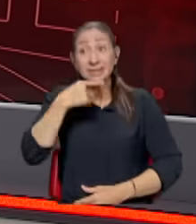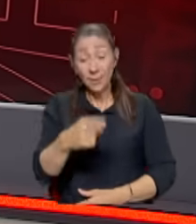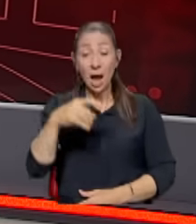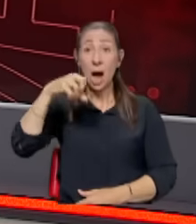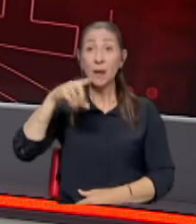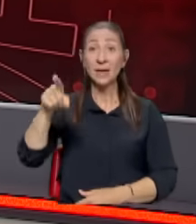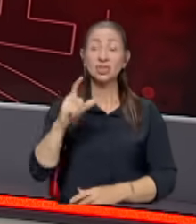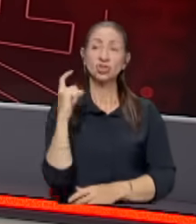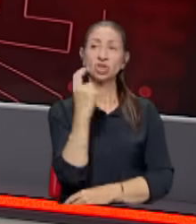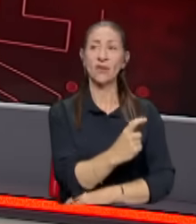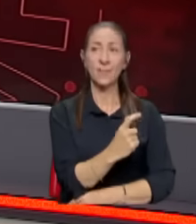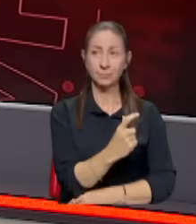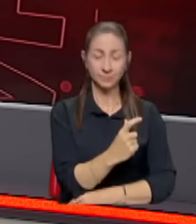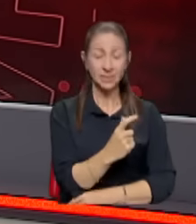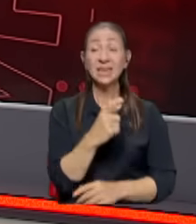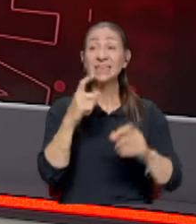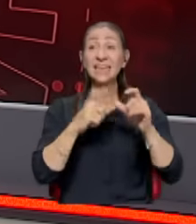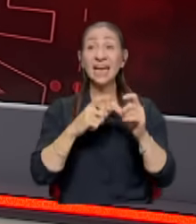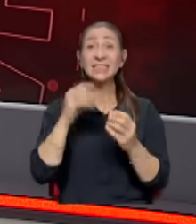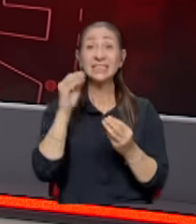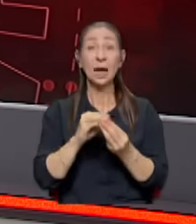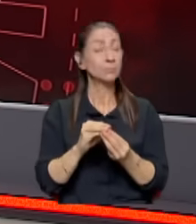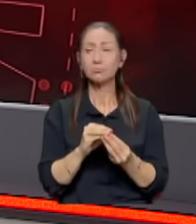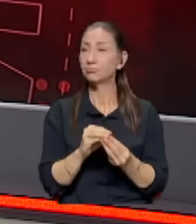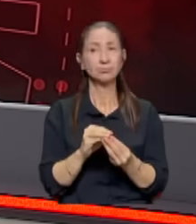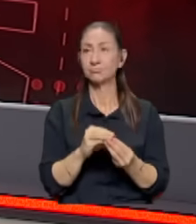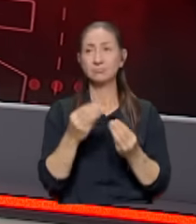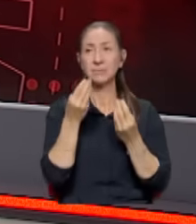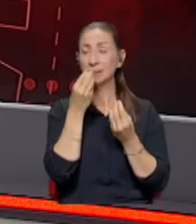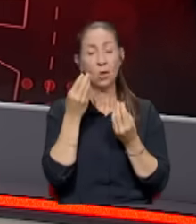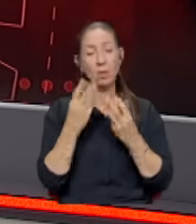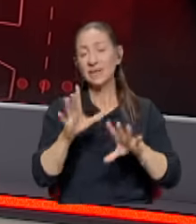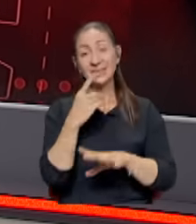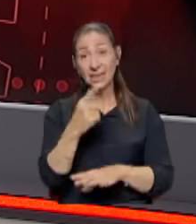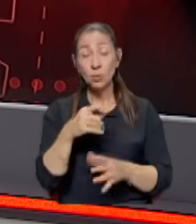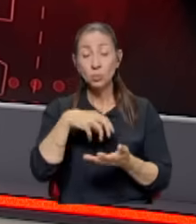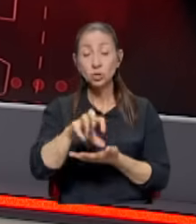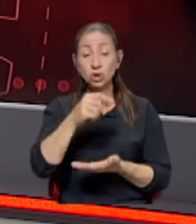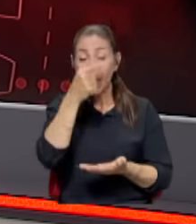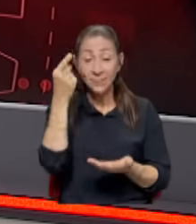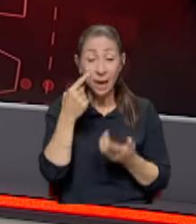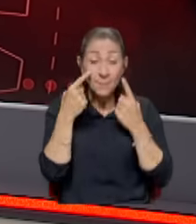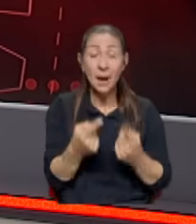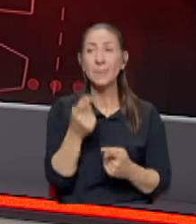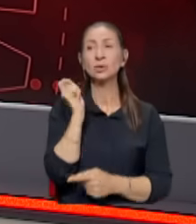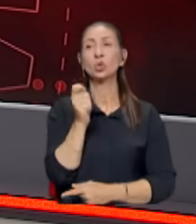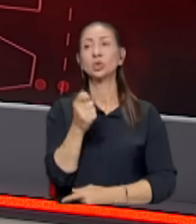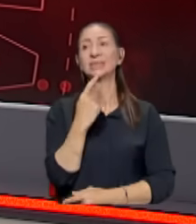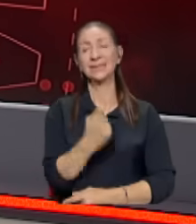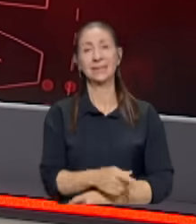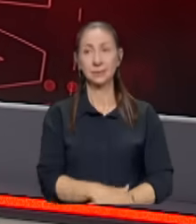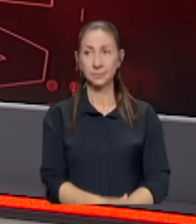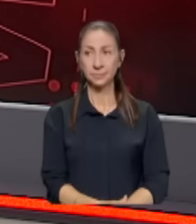AK Parti'den yanıt geldi. Seyyanen zamma yeşil ışık yakmayan AK Parti bütçe imkanlarını gözetmek zorundayız